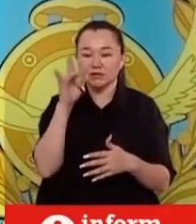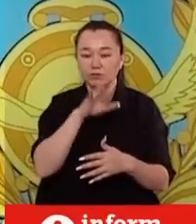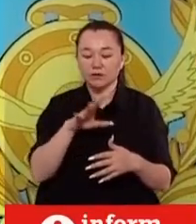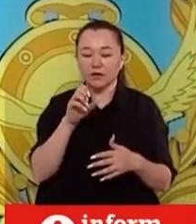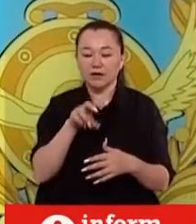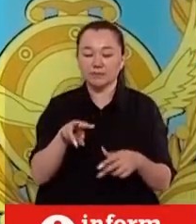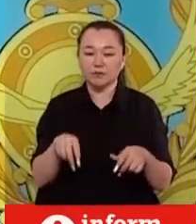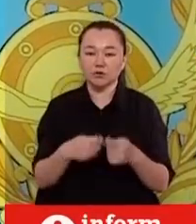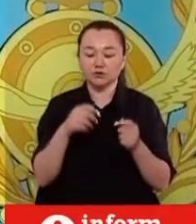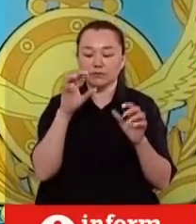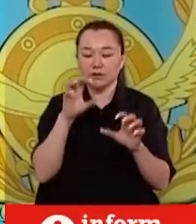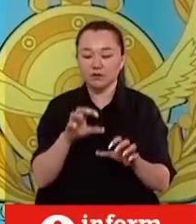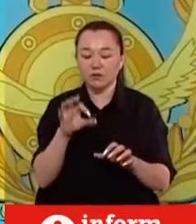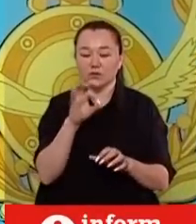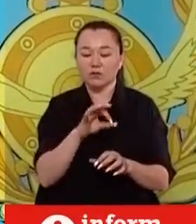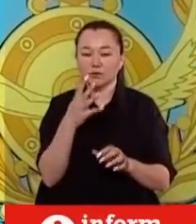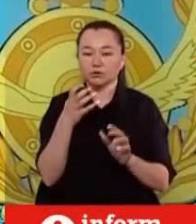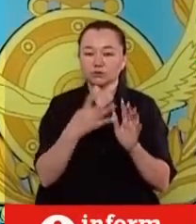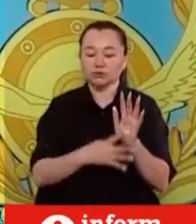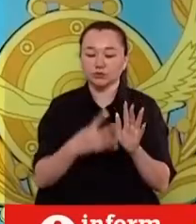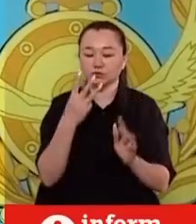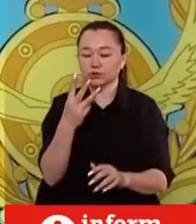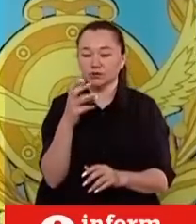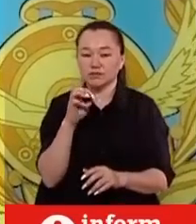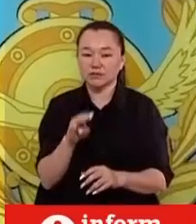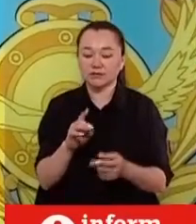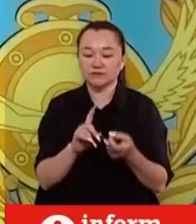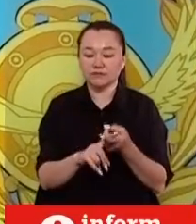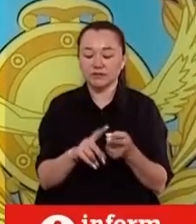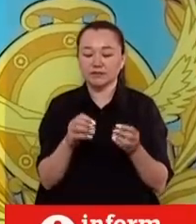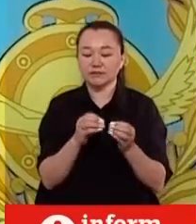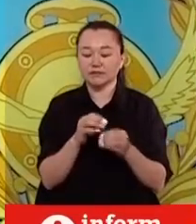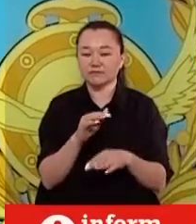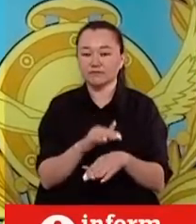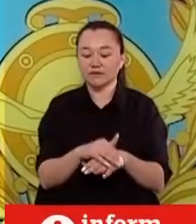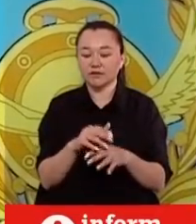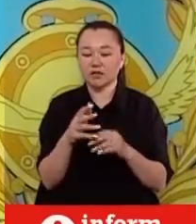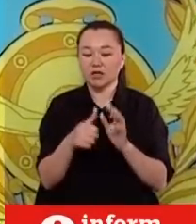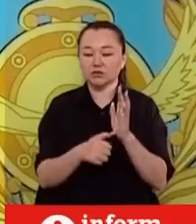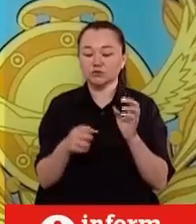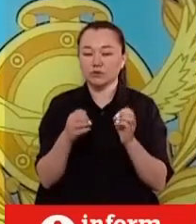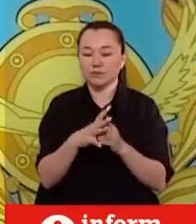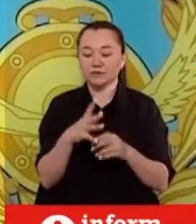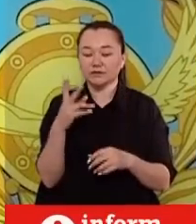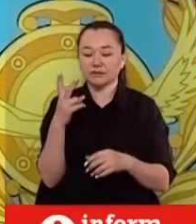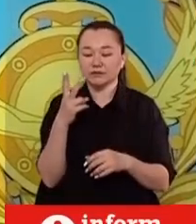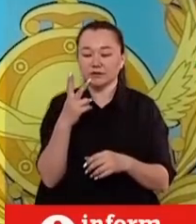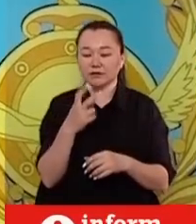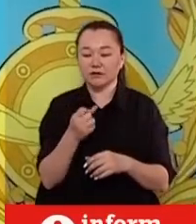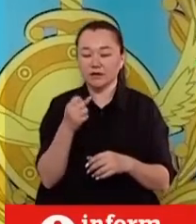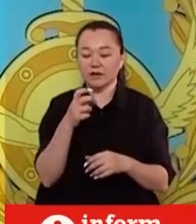құқық бұзушылық туралы кодексінің 593-ші бабы бойынша 10 дерек, 615-ші бабы бойынша 2 автокөлік